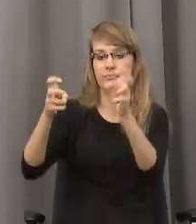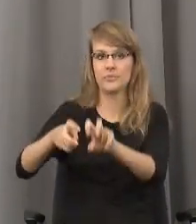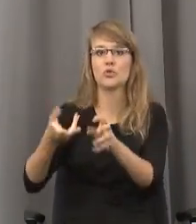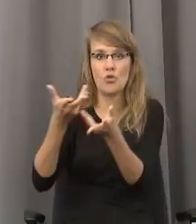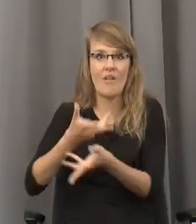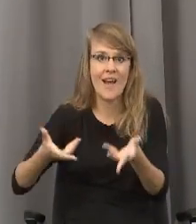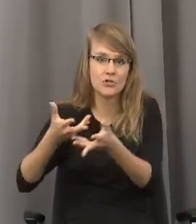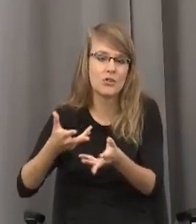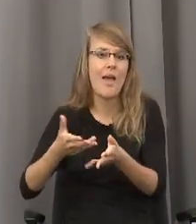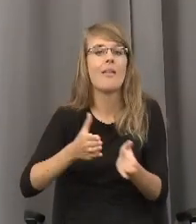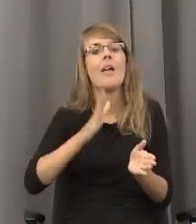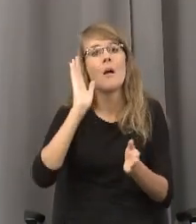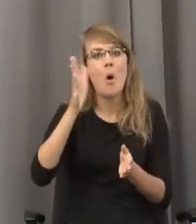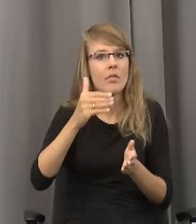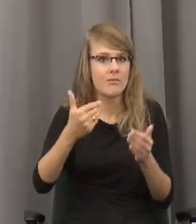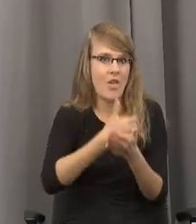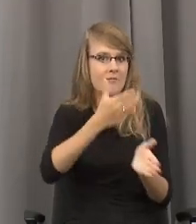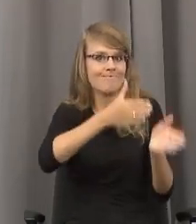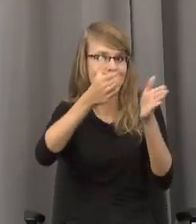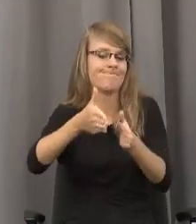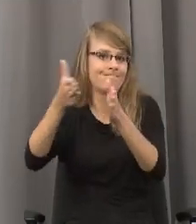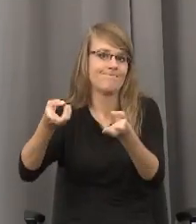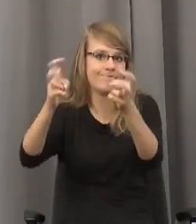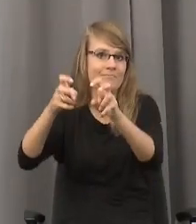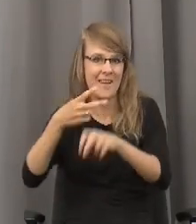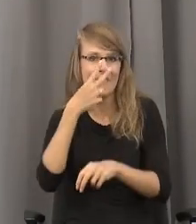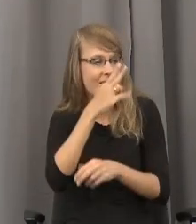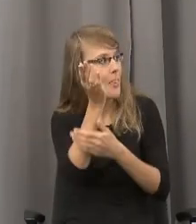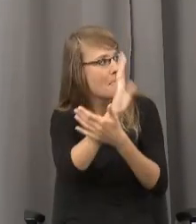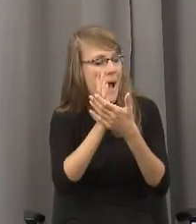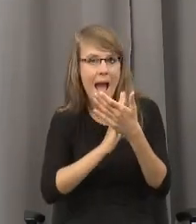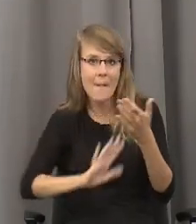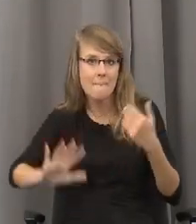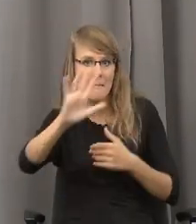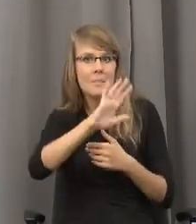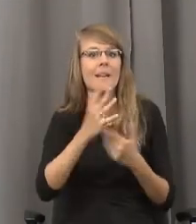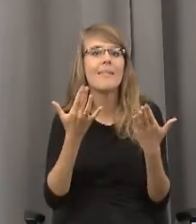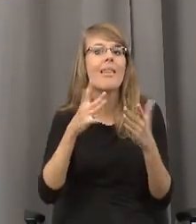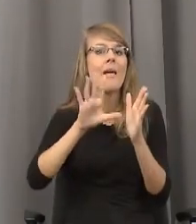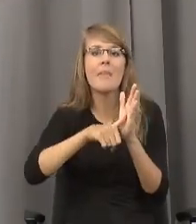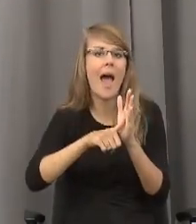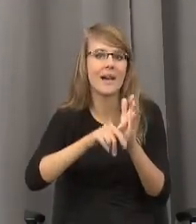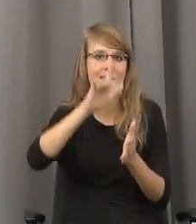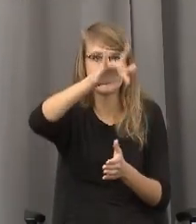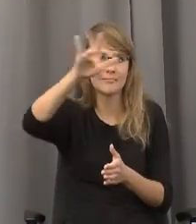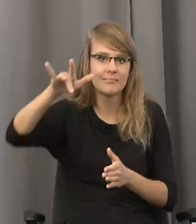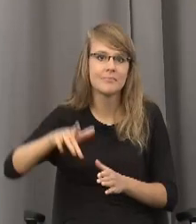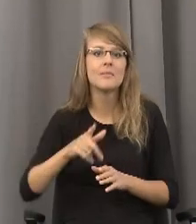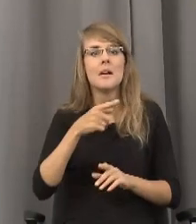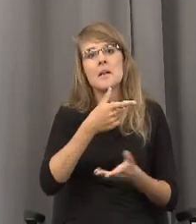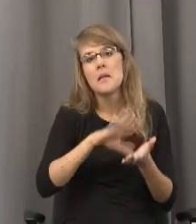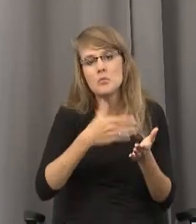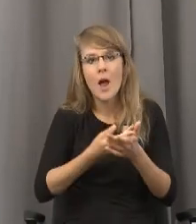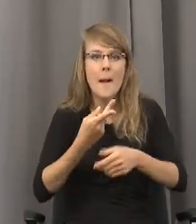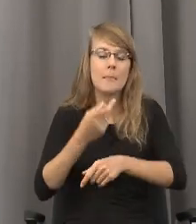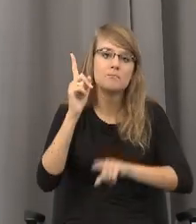kolejne organizacje, widzą Państwo na mapie, w ilu miastach jesteśmy. Czasem jest tak, że Poznań i Wrocław na